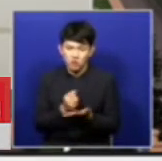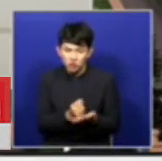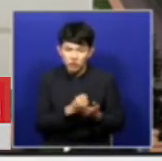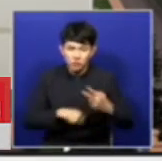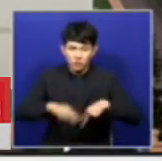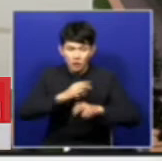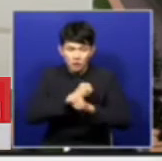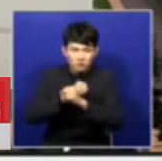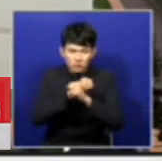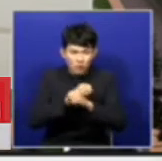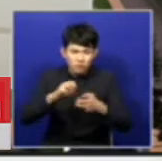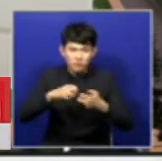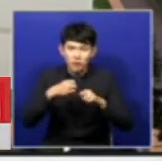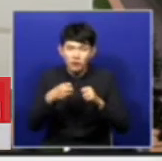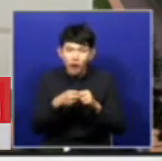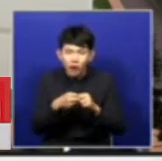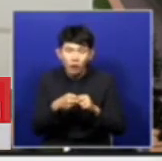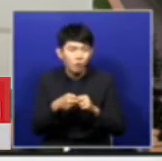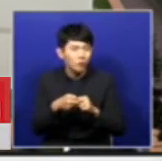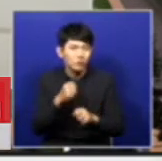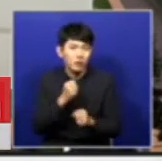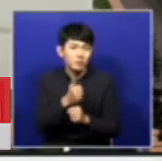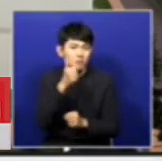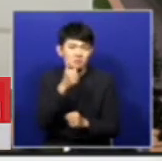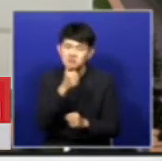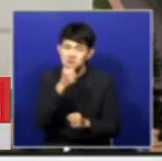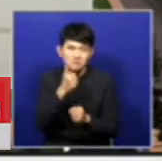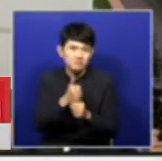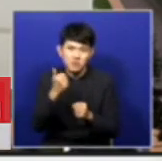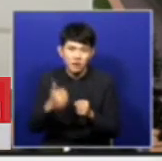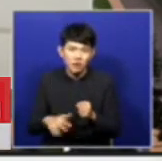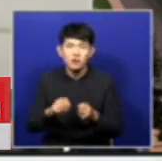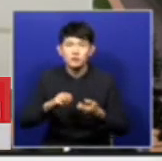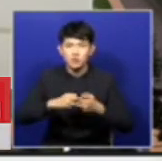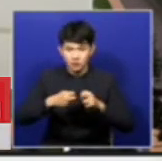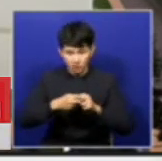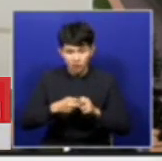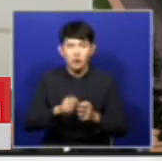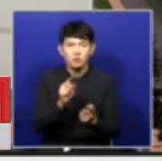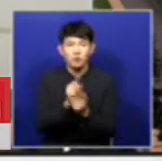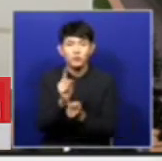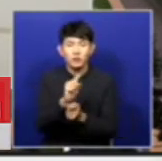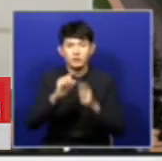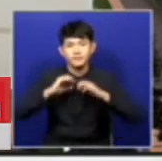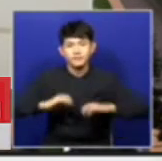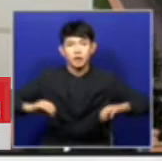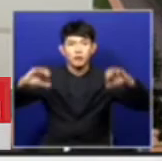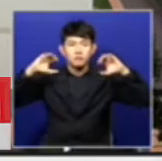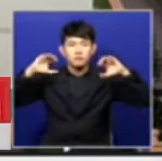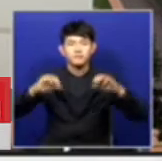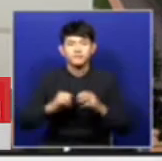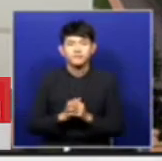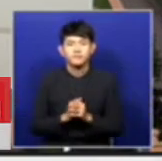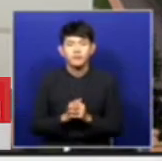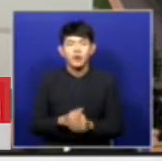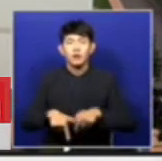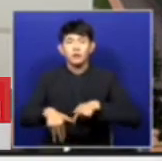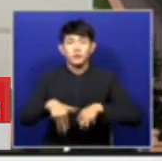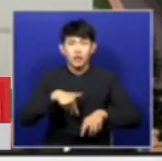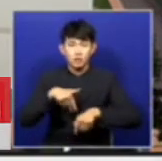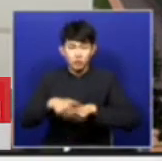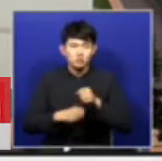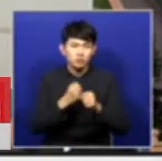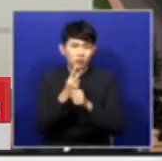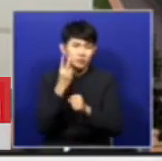ก้ไขปัญหาในภาพกว้างนั้นเนี่ยไม่สามารถทำได้สำเร็จนั่นก็คือปัญหาซึ่งเกิดขึ้นจากภาครัฐสุดท้ายประชาชนในรอบหลายปีที่ผ่